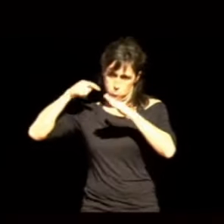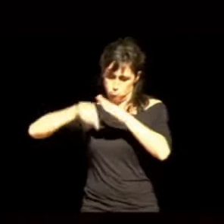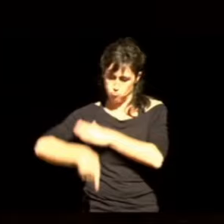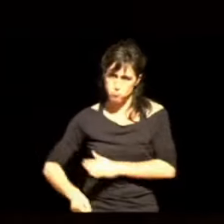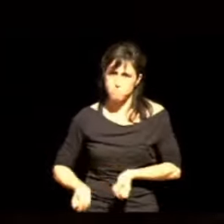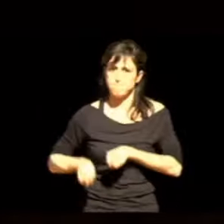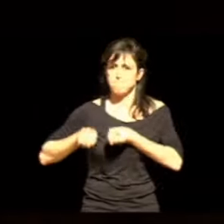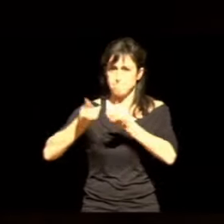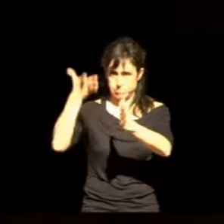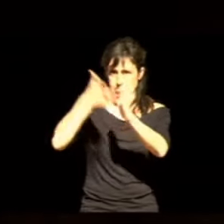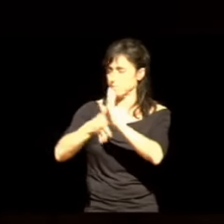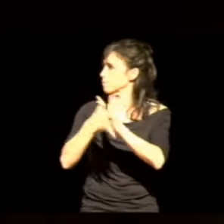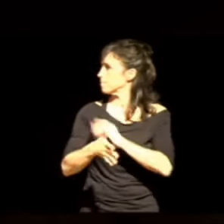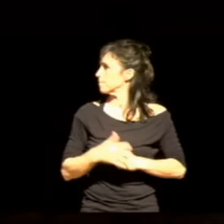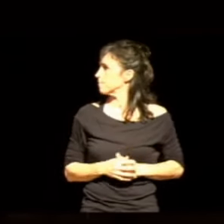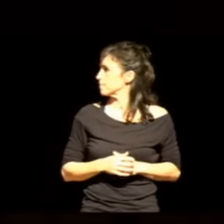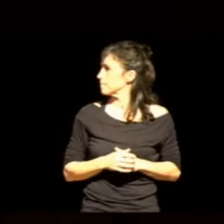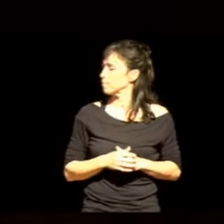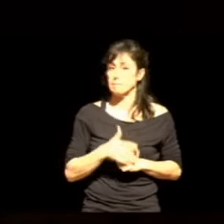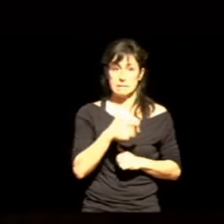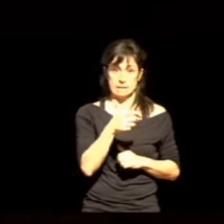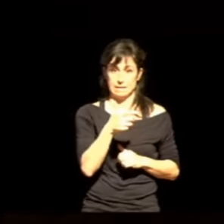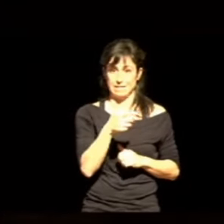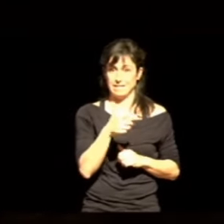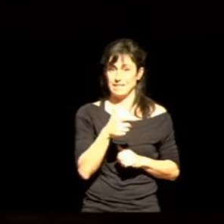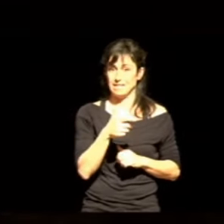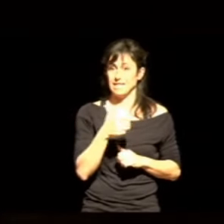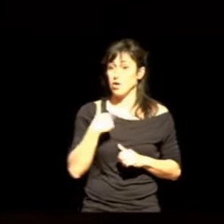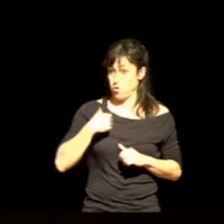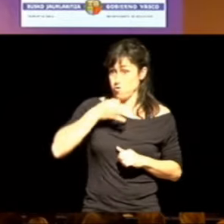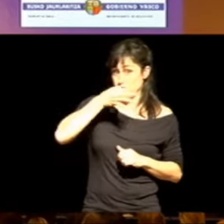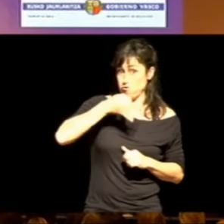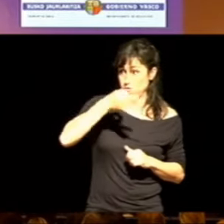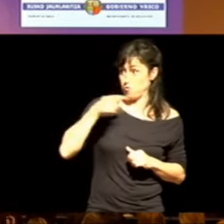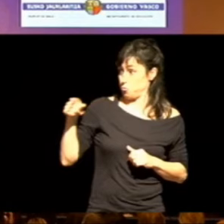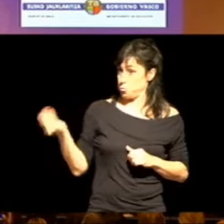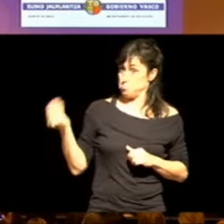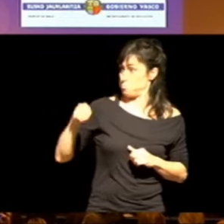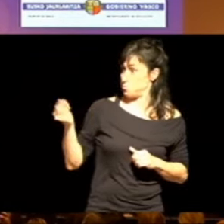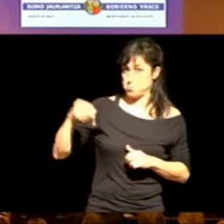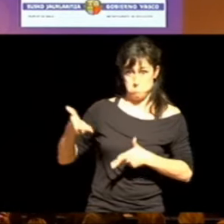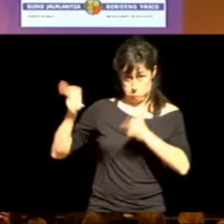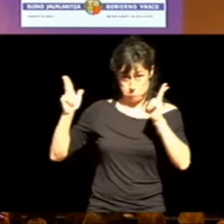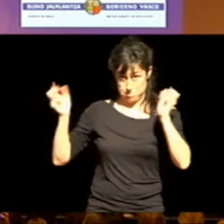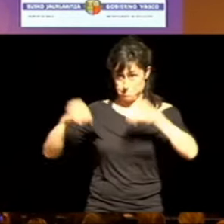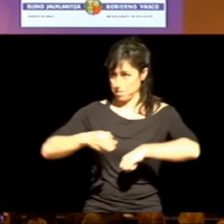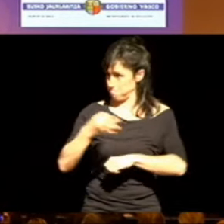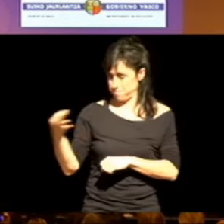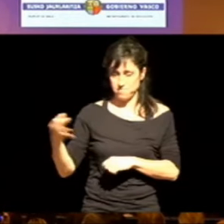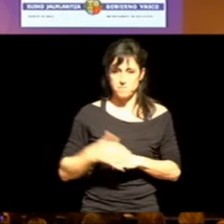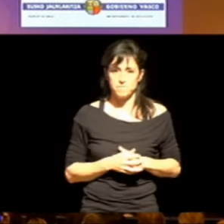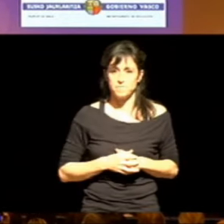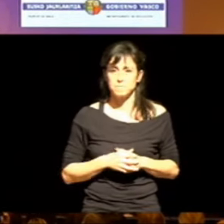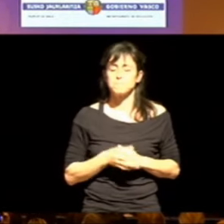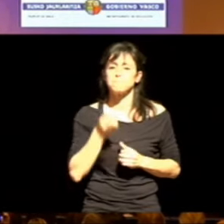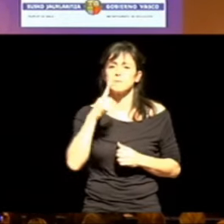Bueno, nahi gauzu guztia beratu emeti, eta zerbait gehitu nahi nahi esunik esango dudarari, pues perfecto, vale? Bueno,